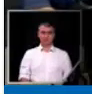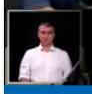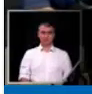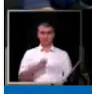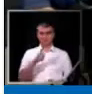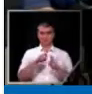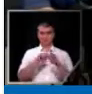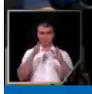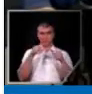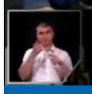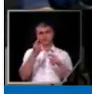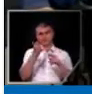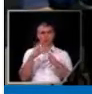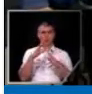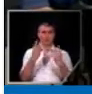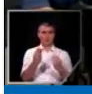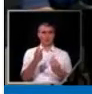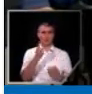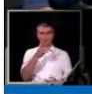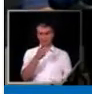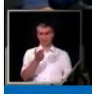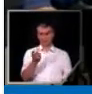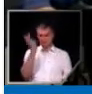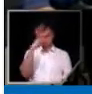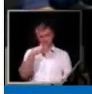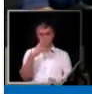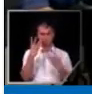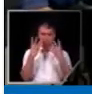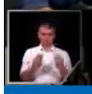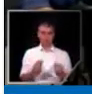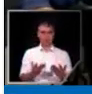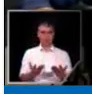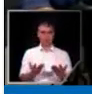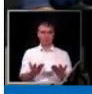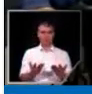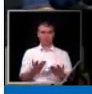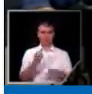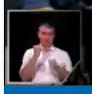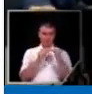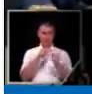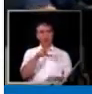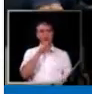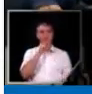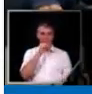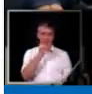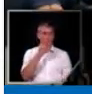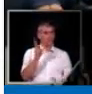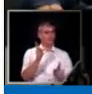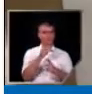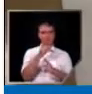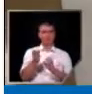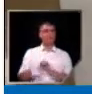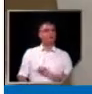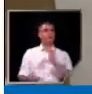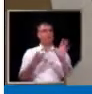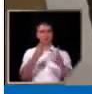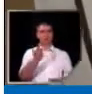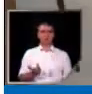הנכים, הם איתיים, אבל הם מבינים טוב, קשה להם לדבר, אי אפשר לבוא לזרוק